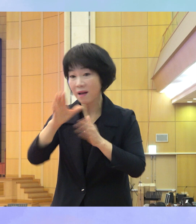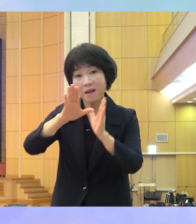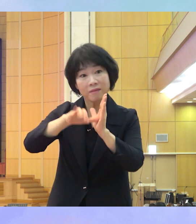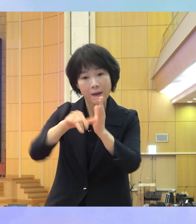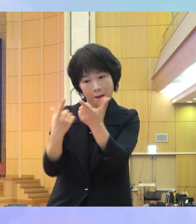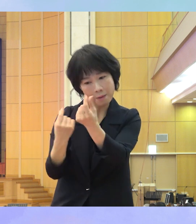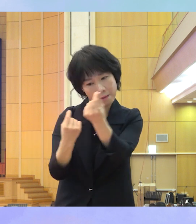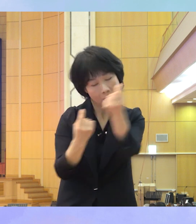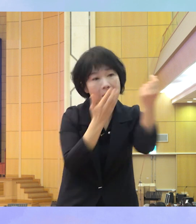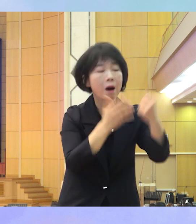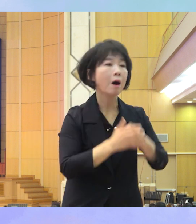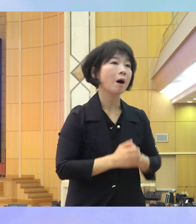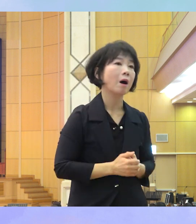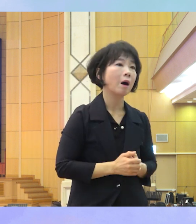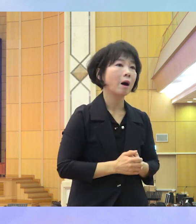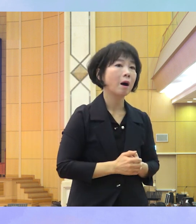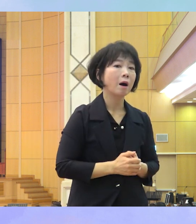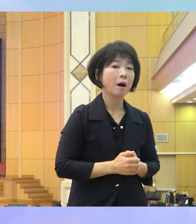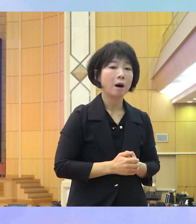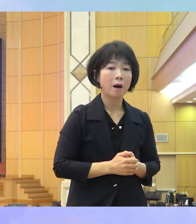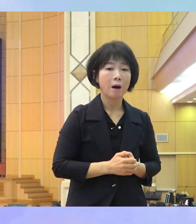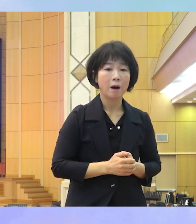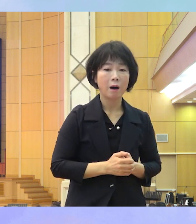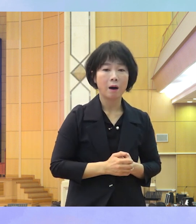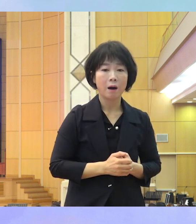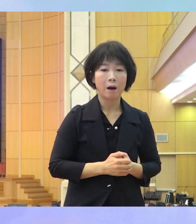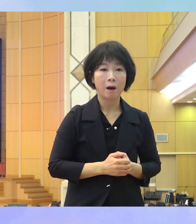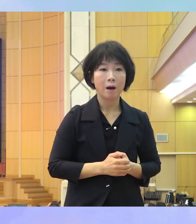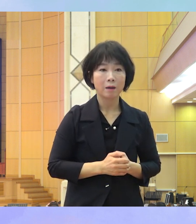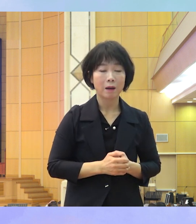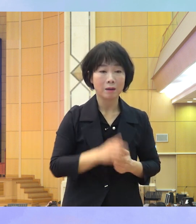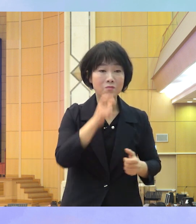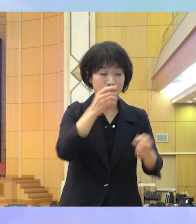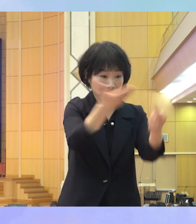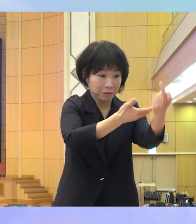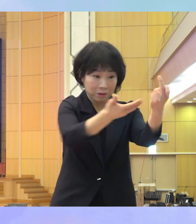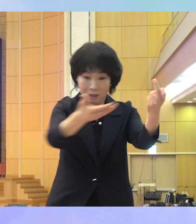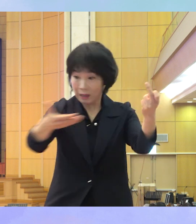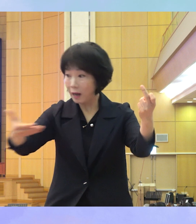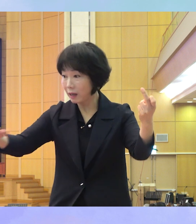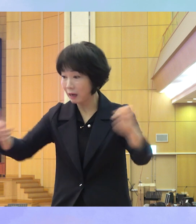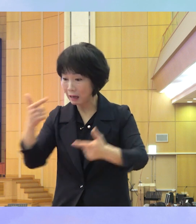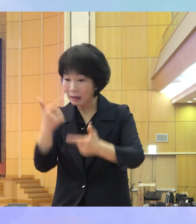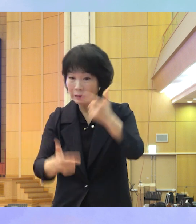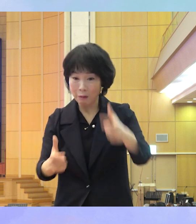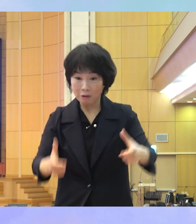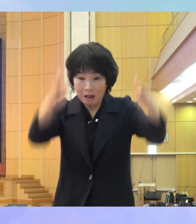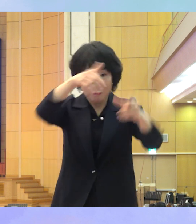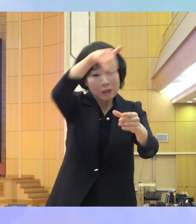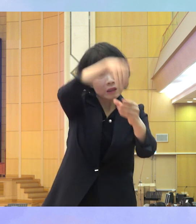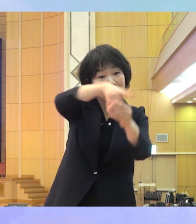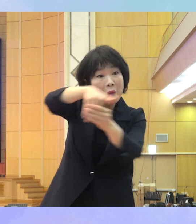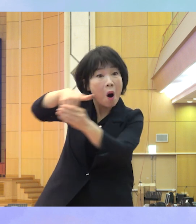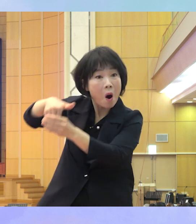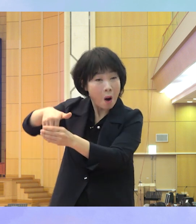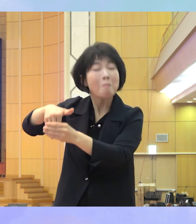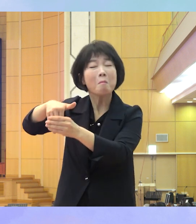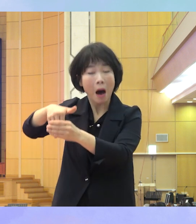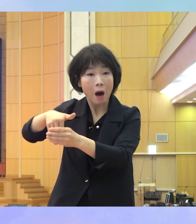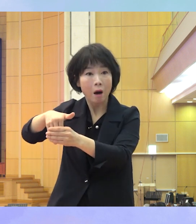뜻이죠. 시절을 쫓아 잎이 마르지 아니하고 다시 말하면